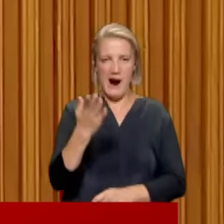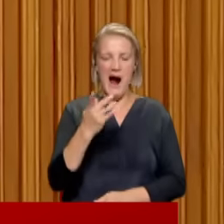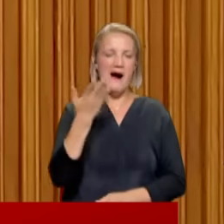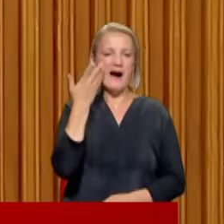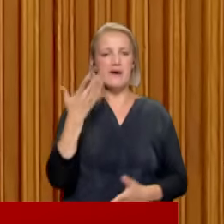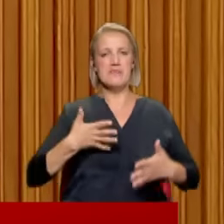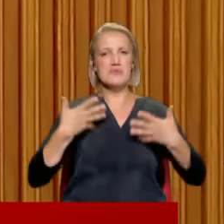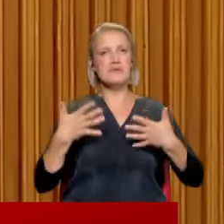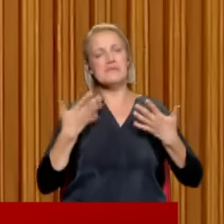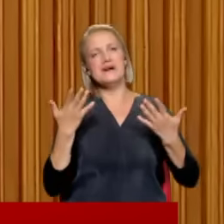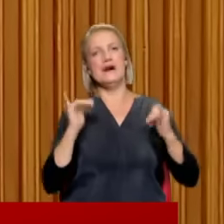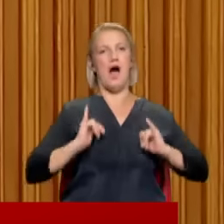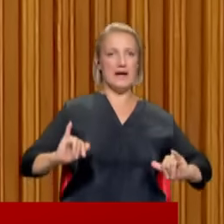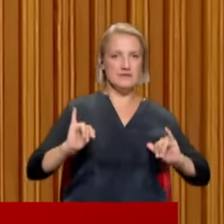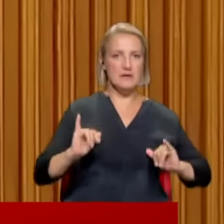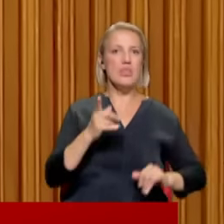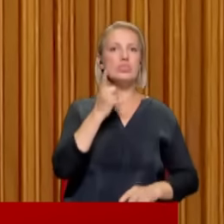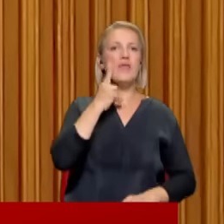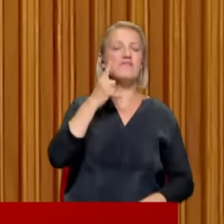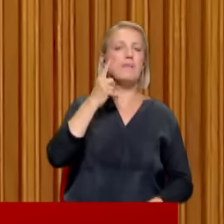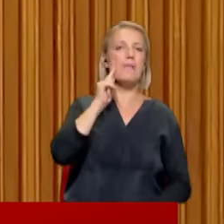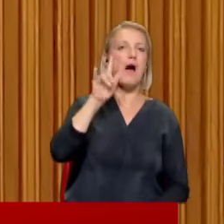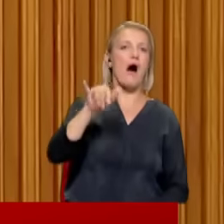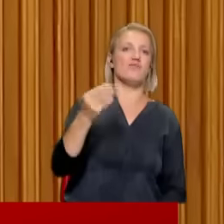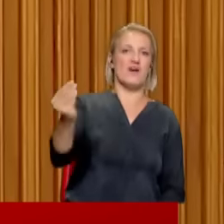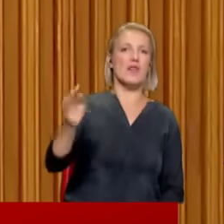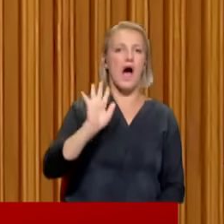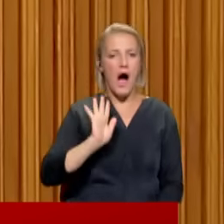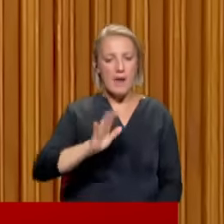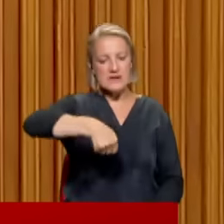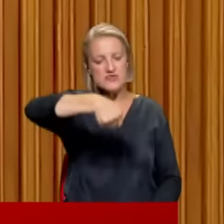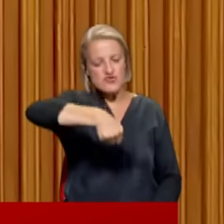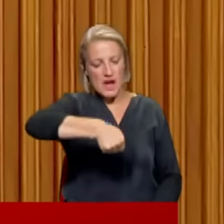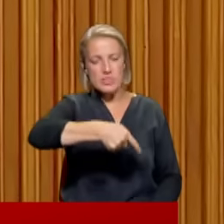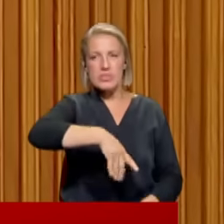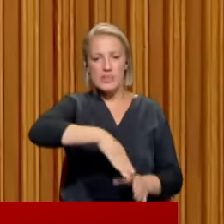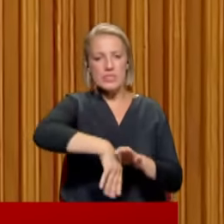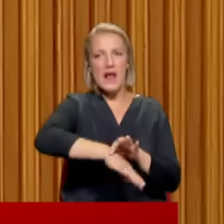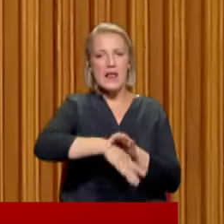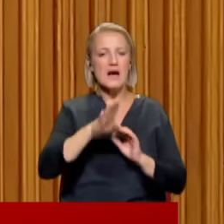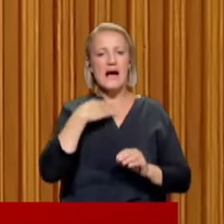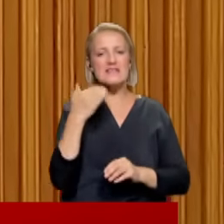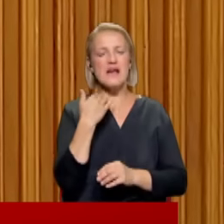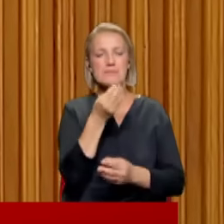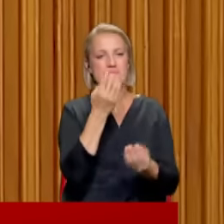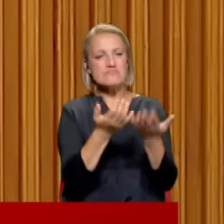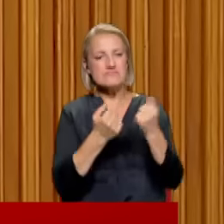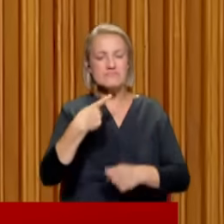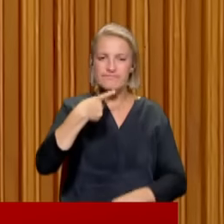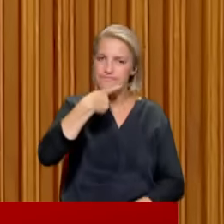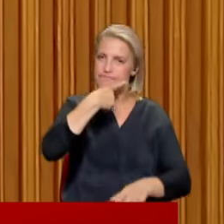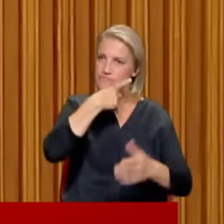keyfiniz yerindeyse devlet beye hak verin ama Filenin dibi delikse kasabın önünden geçerken